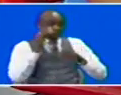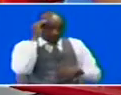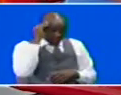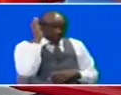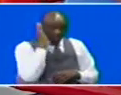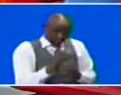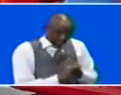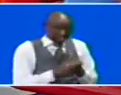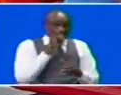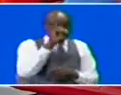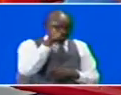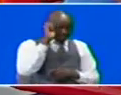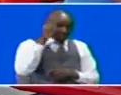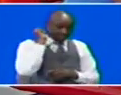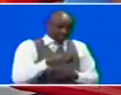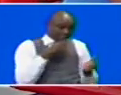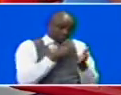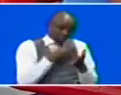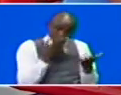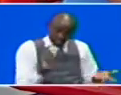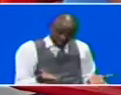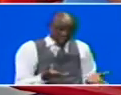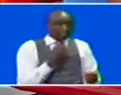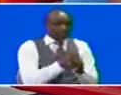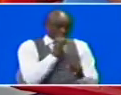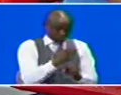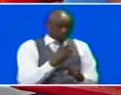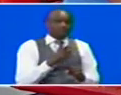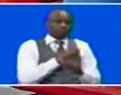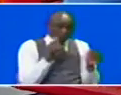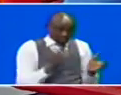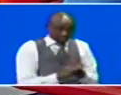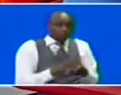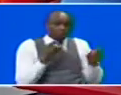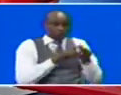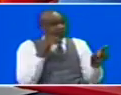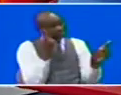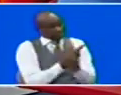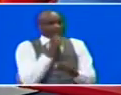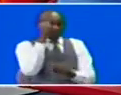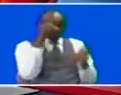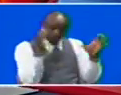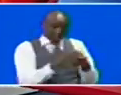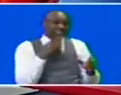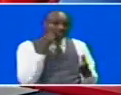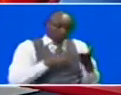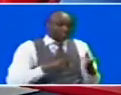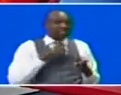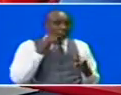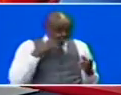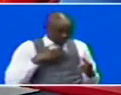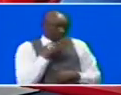ukaguzi, IEBC inasemekana ni jukumu lake la kuhakikisha kuwa vyeti viko sawa, pia vyama viko na jukumu lake la kuhakikisha kuwa wale